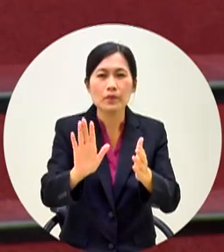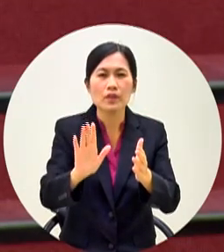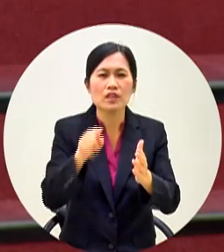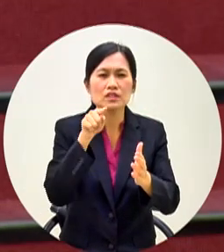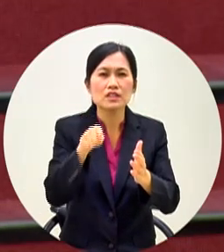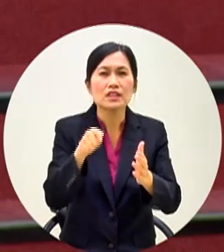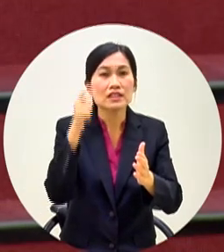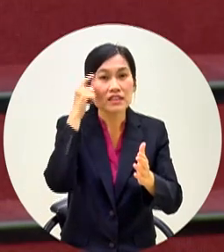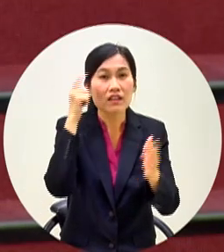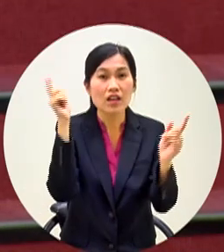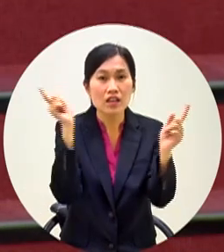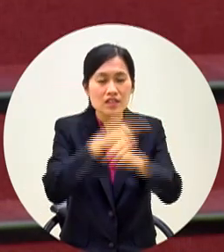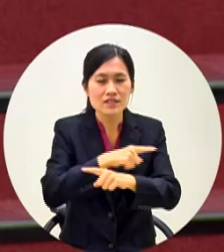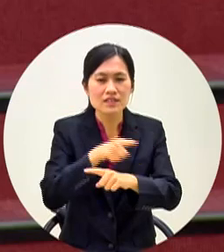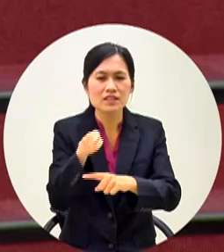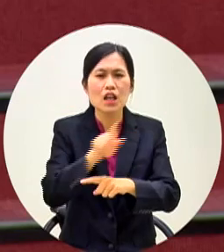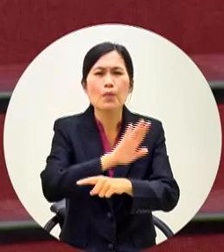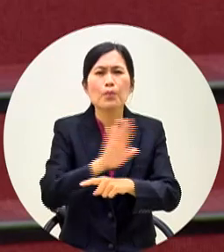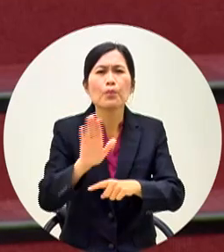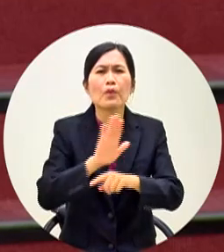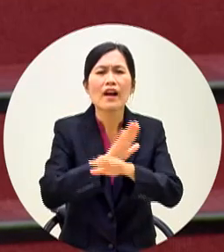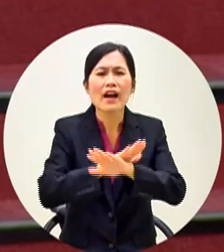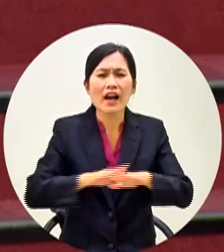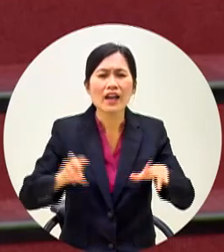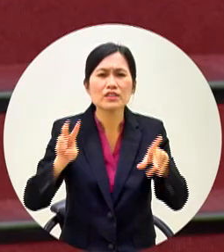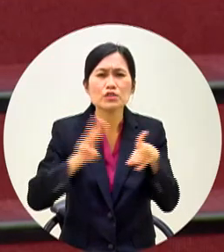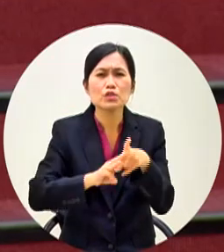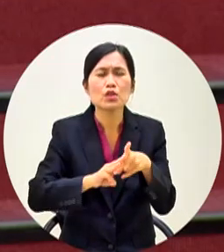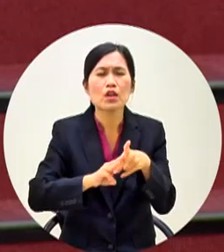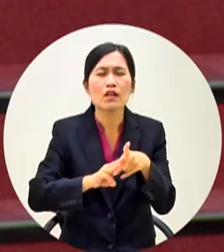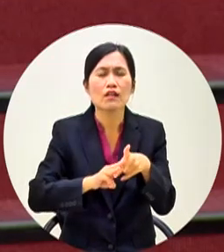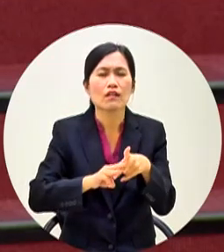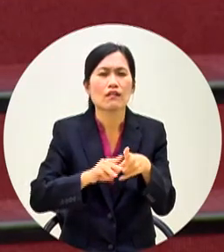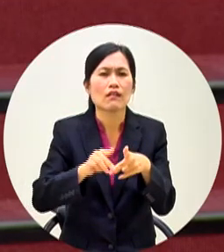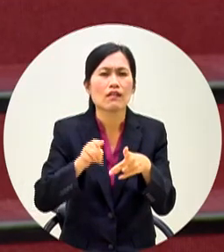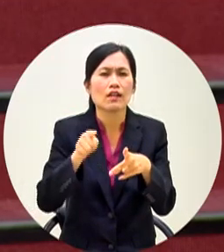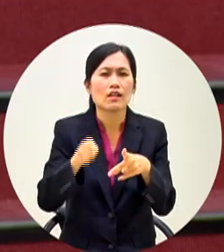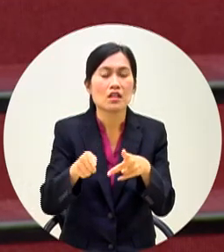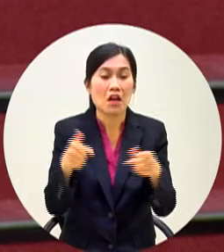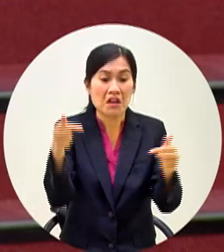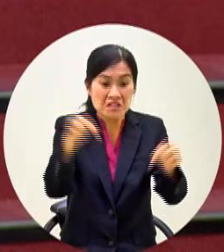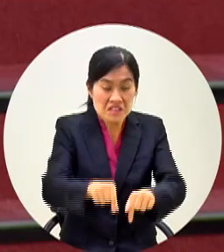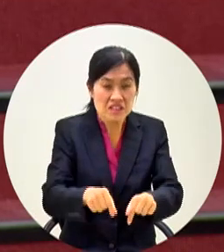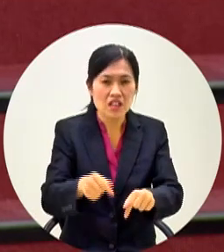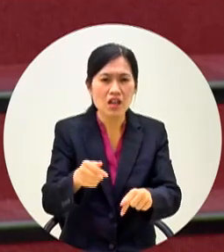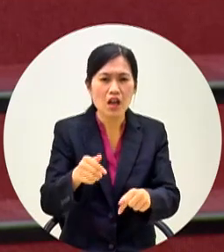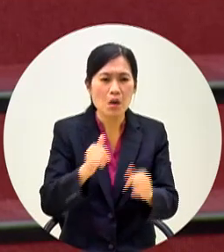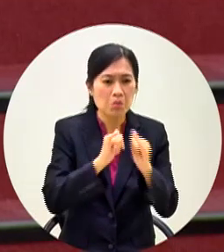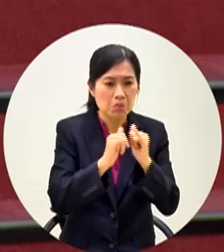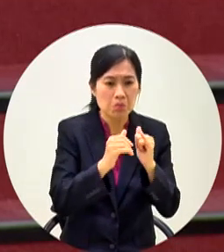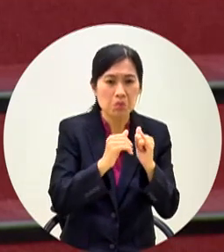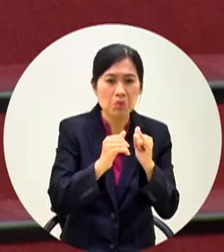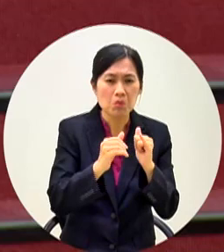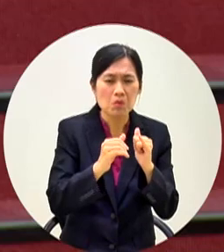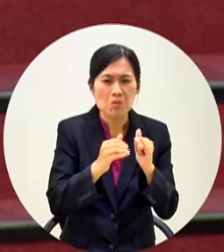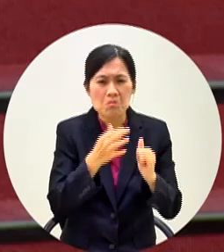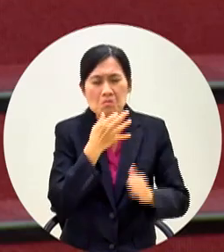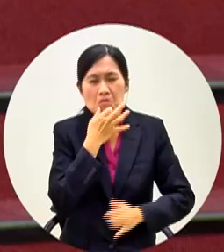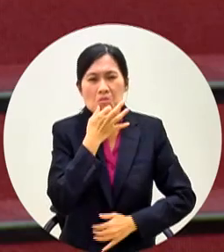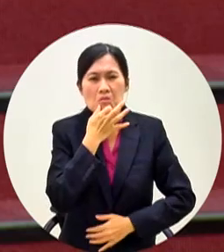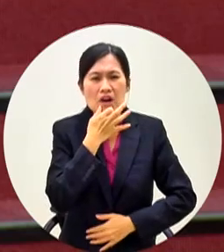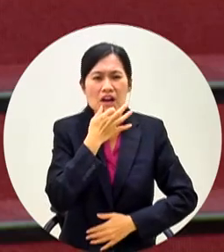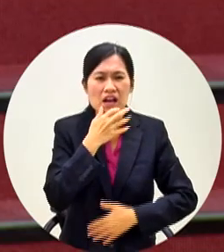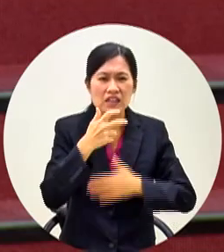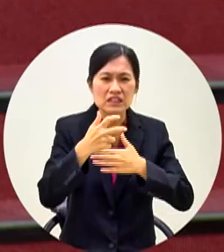安全的这个添加物，让所有的民众觉得呢，在食用莱克多巴胺不确定健康有没有风险的